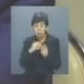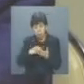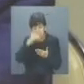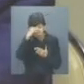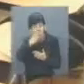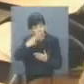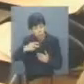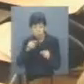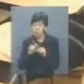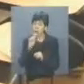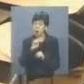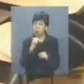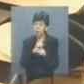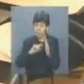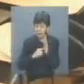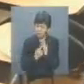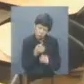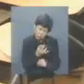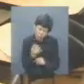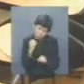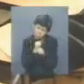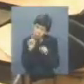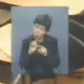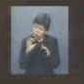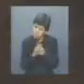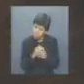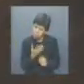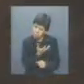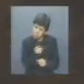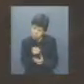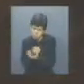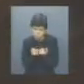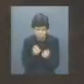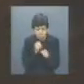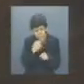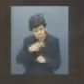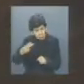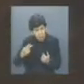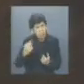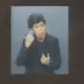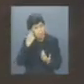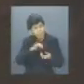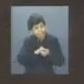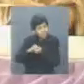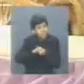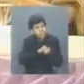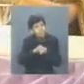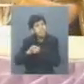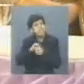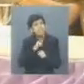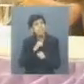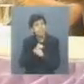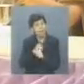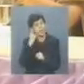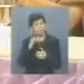ภูมิภาคโดยเริ่มจากความเข้าใจที่มาของคำยืมจึงอาจเป็นจุดเริ่มต้นของความสัมพันธ์บนพื้นฐานของความเข้าใ